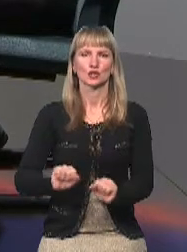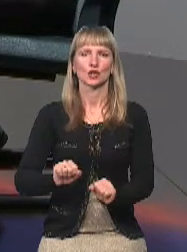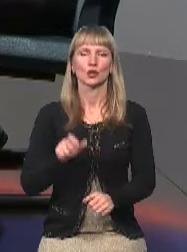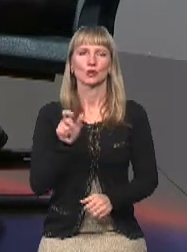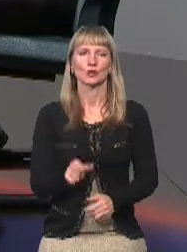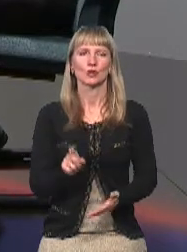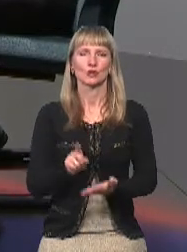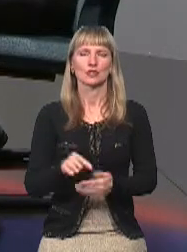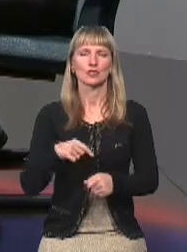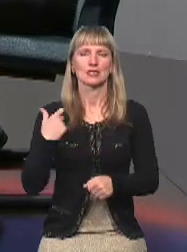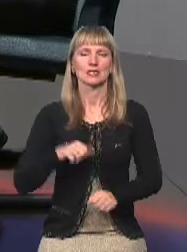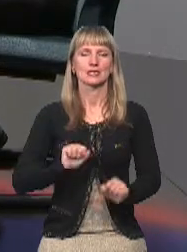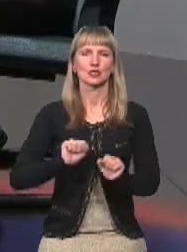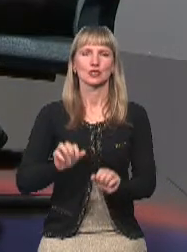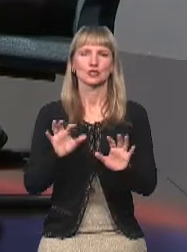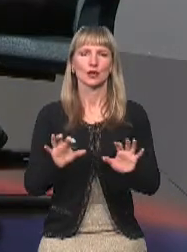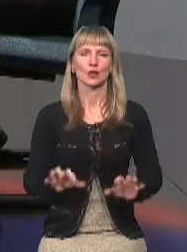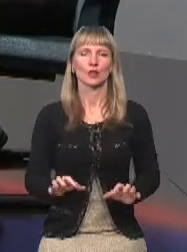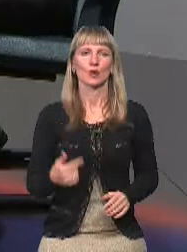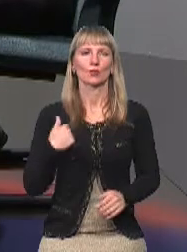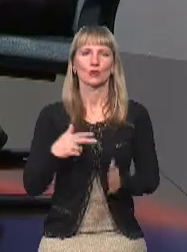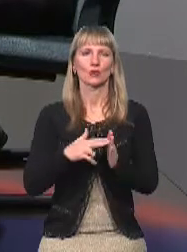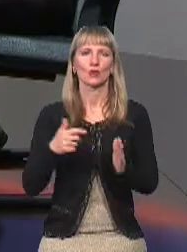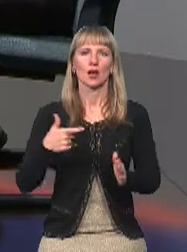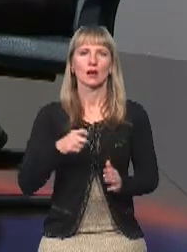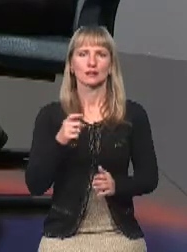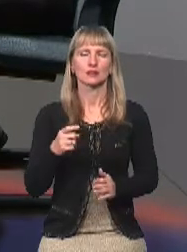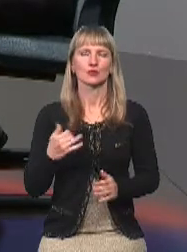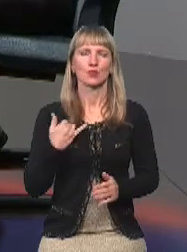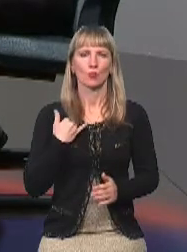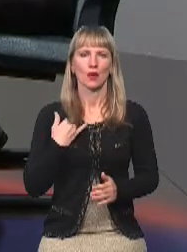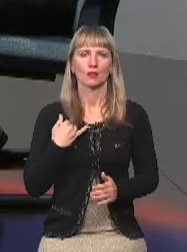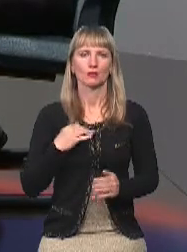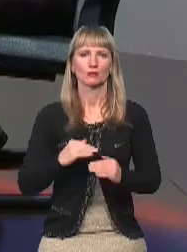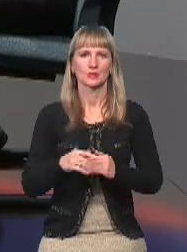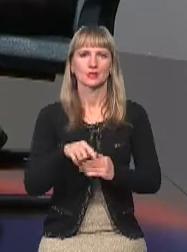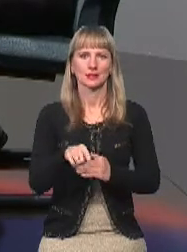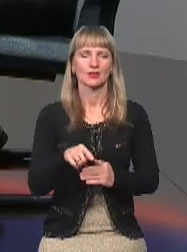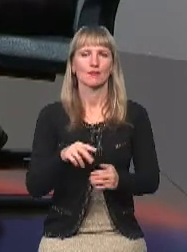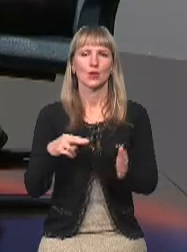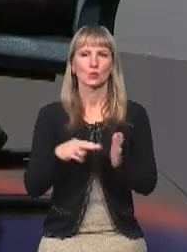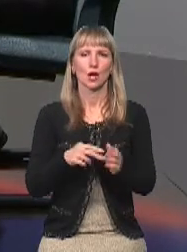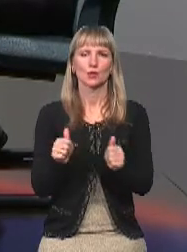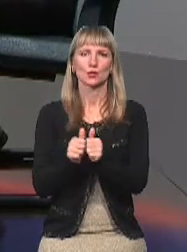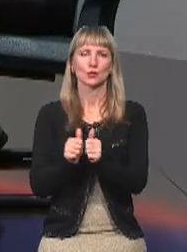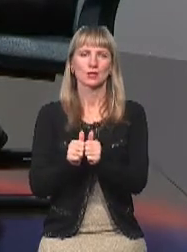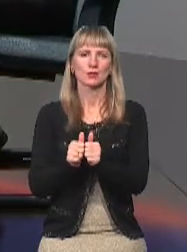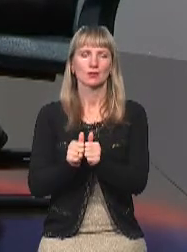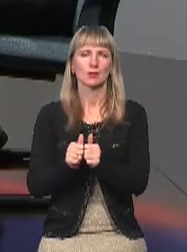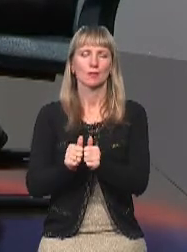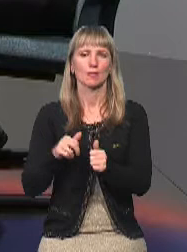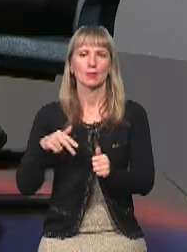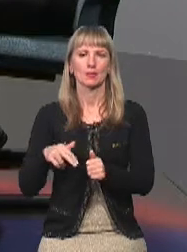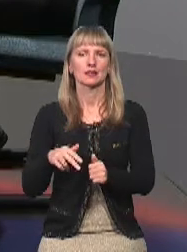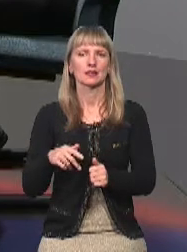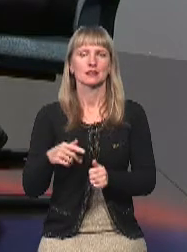відчувати захищеною законом. У нас відключили газ у домі, в мене під'їзді включили, а в сусідньому – ні. Чому? Тому що там десь не